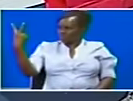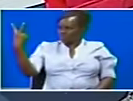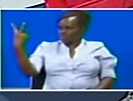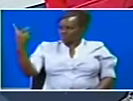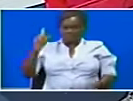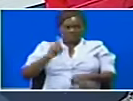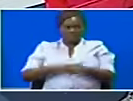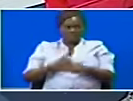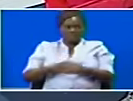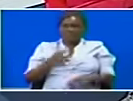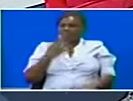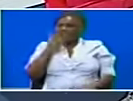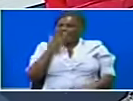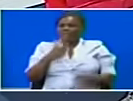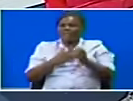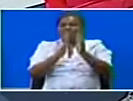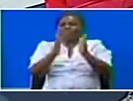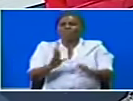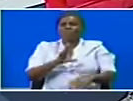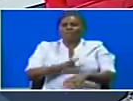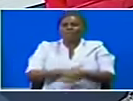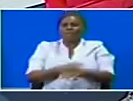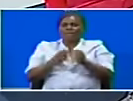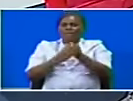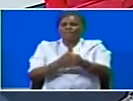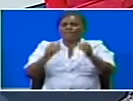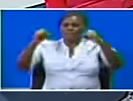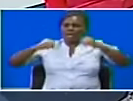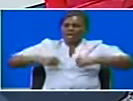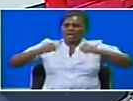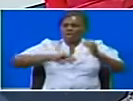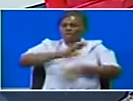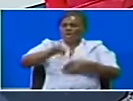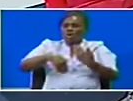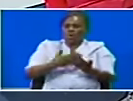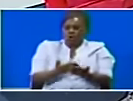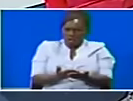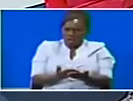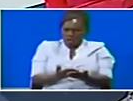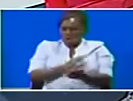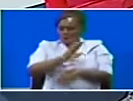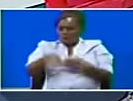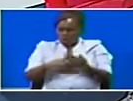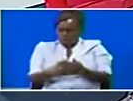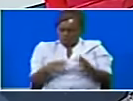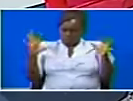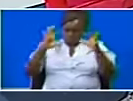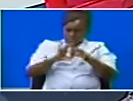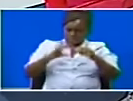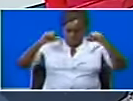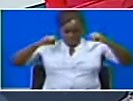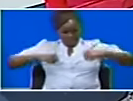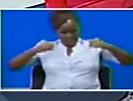2002 wakati NASA ilichukua uongozi, ilikuwa viongozi wote wakakubaliana ni vizuri tuokoe nchi. Na wote wakaja pamoja, wakakubaliana,